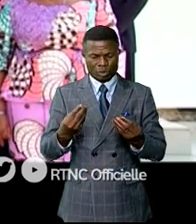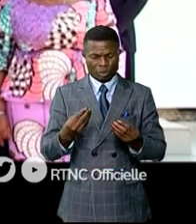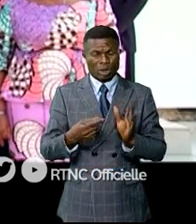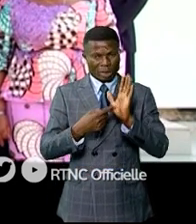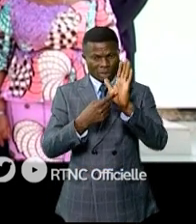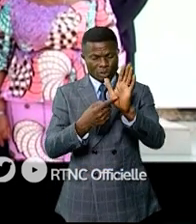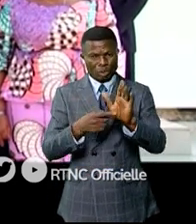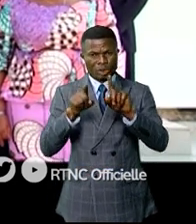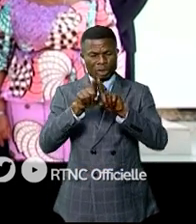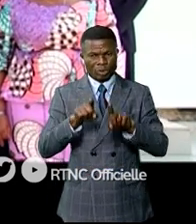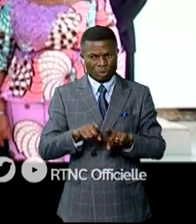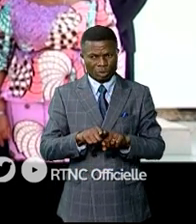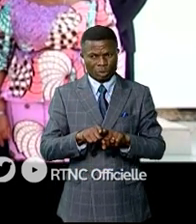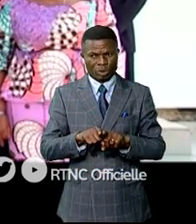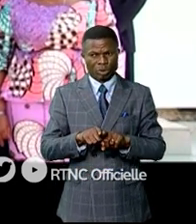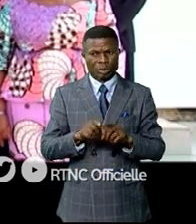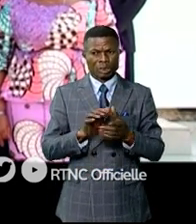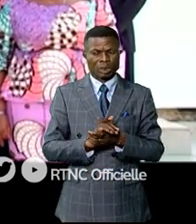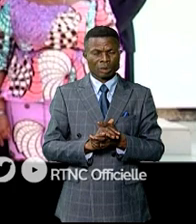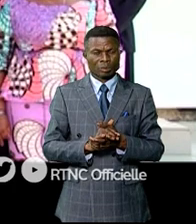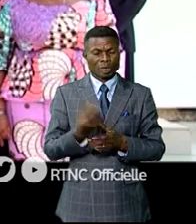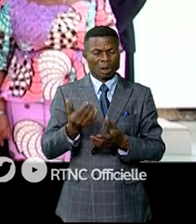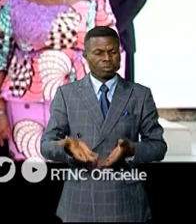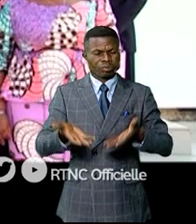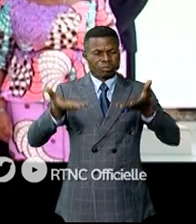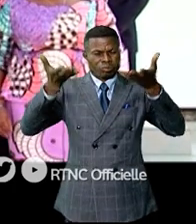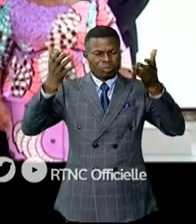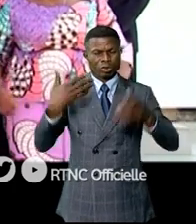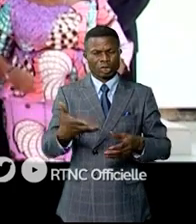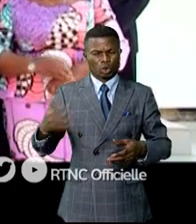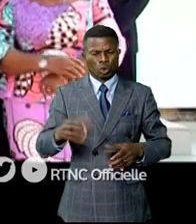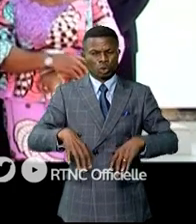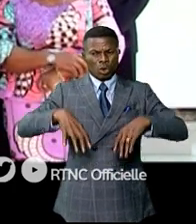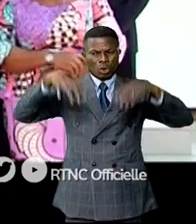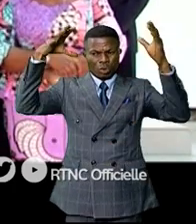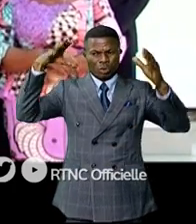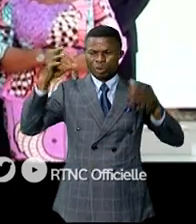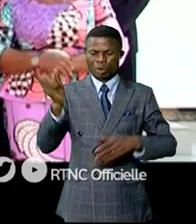aussi qu'il n'y ait pas flambé, il n'y ait pas,